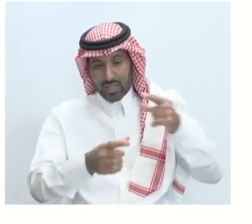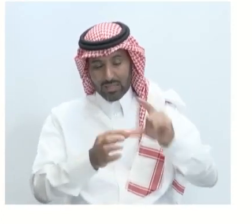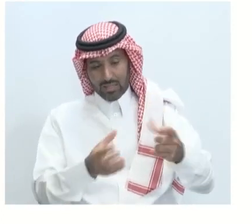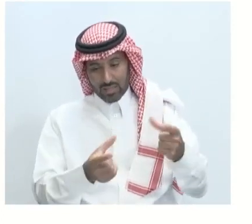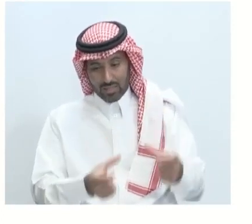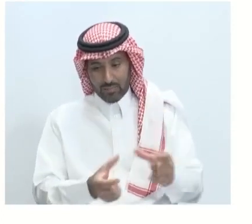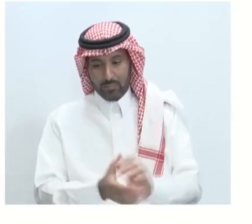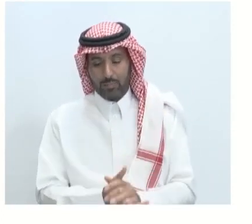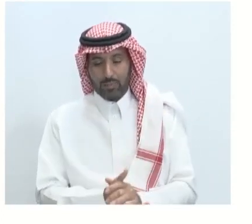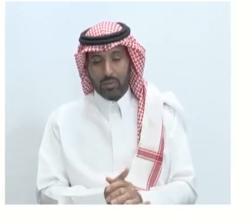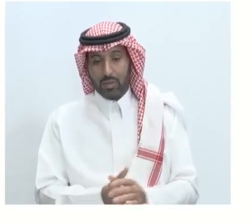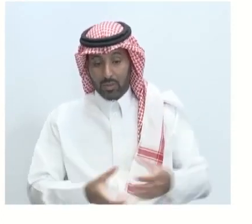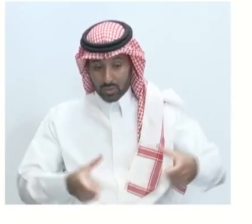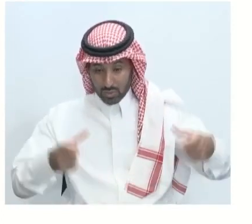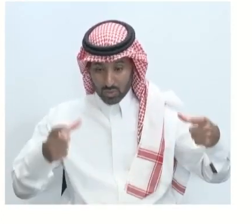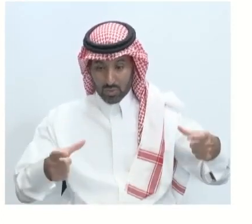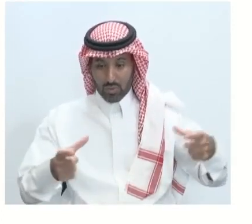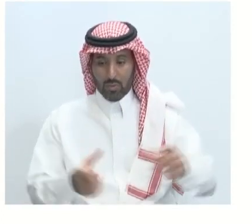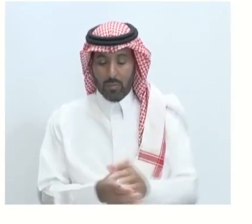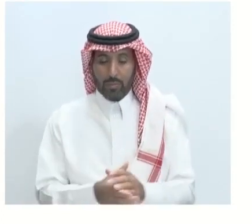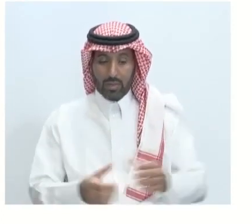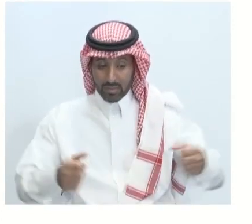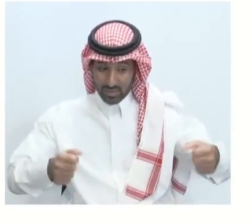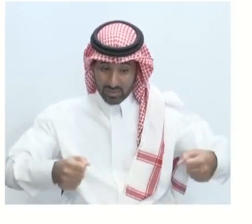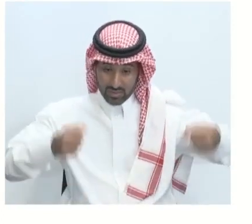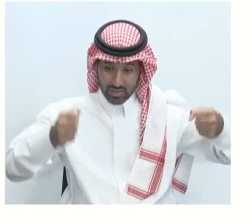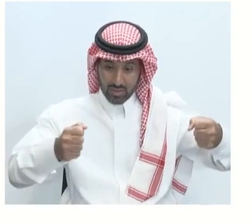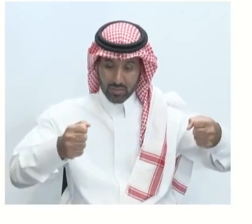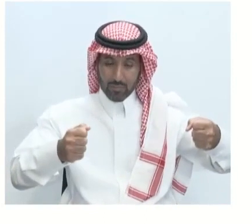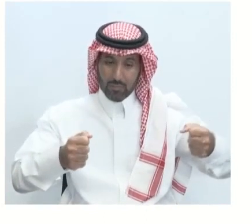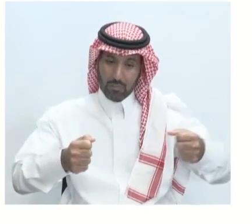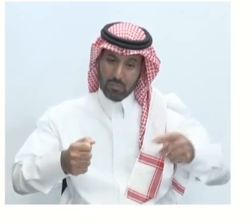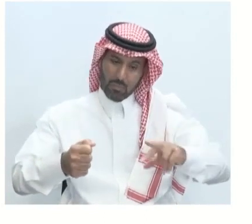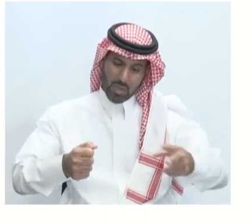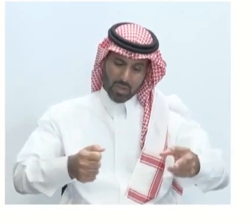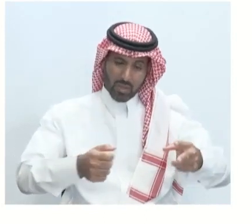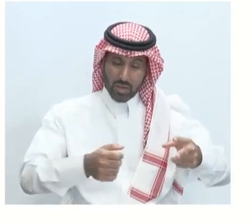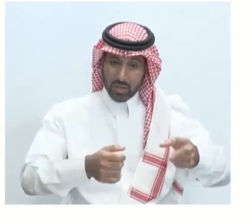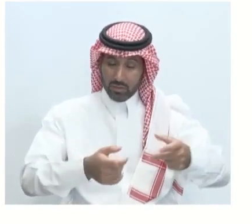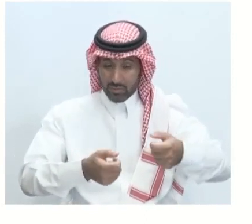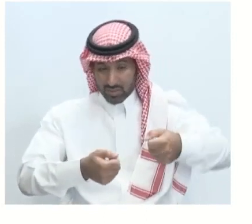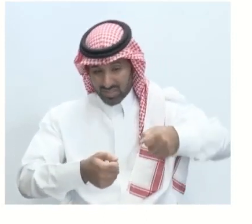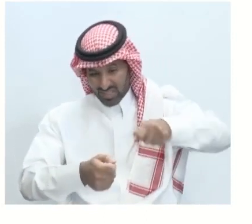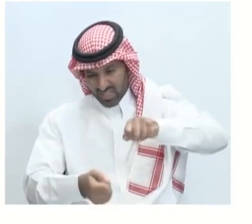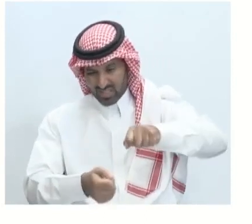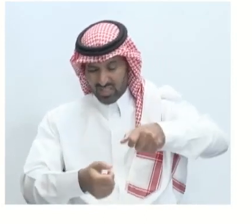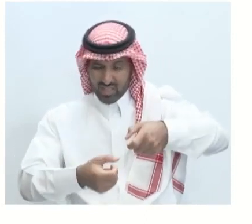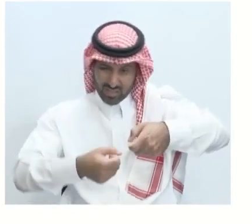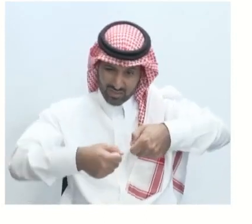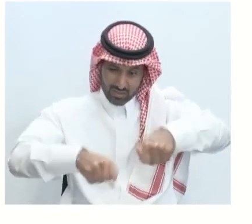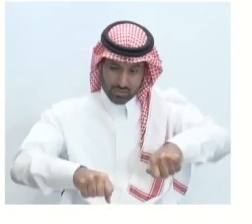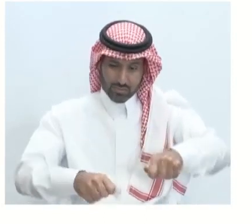عاده او تحمل عاده من اطرافها مما قد يعرضها لبعض الانحناءات وتغير